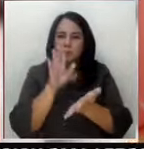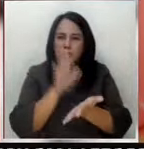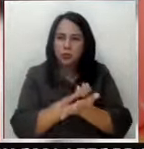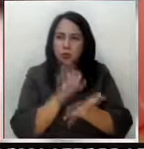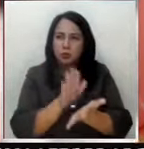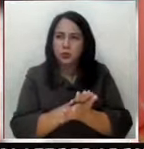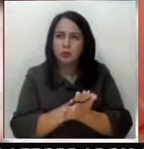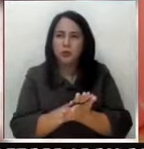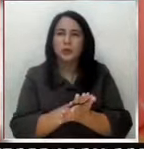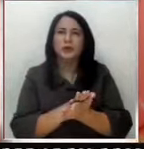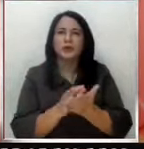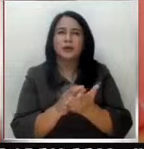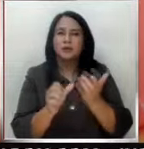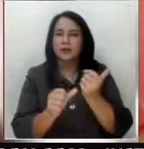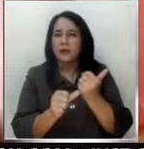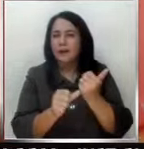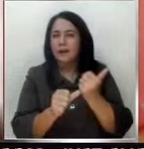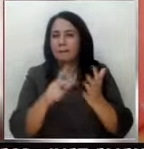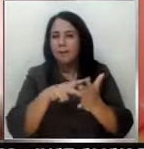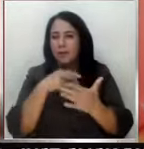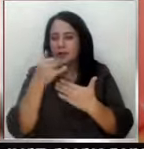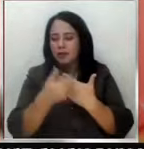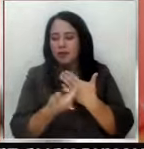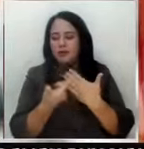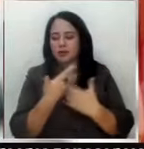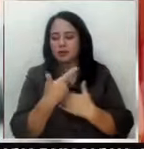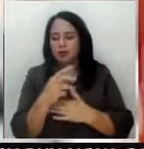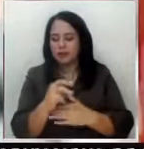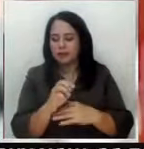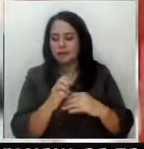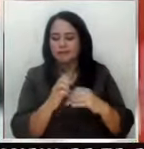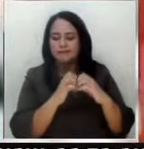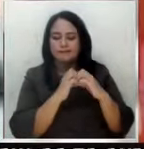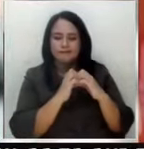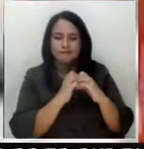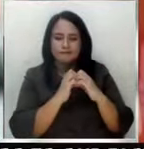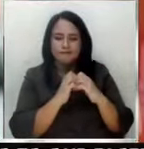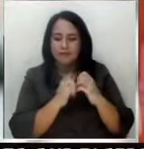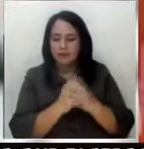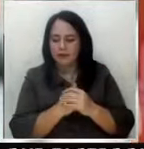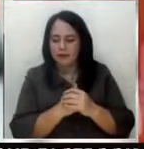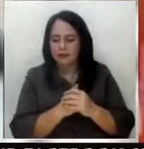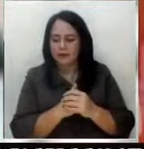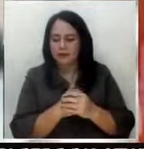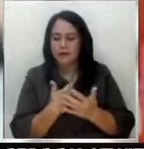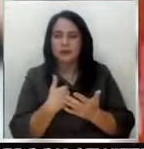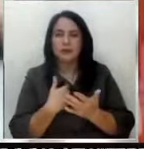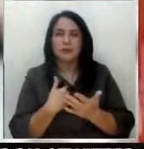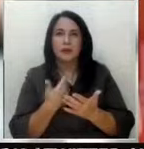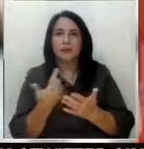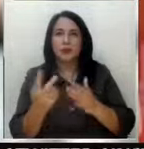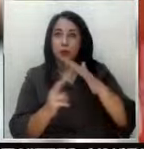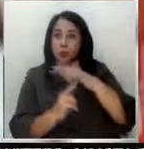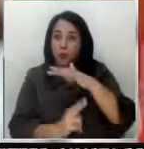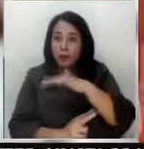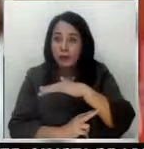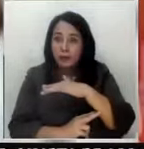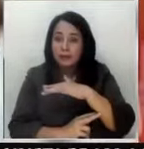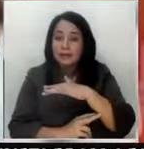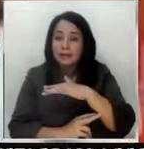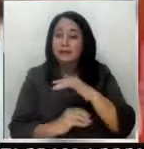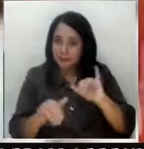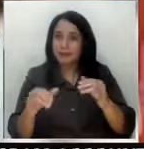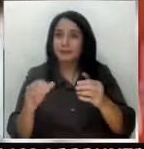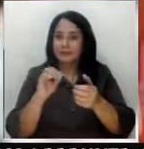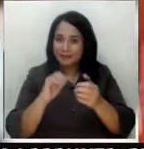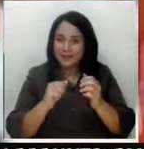aid projects of GMA Kapuso Foundation. At saka yung mga tulay din natin, natulungan din yan, no? Kasi